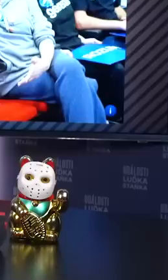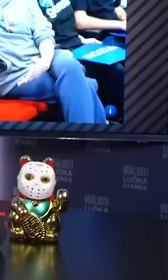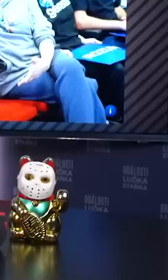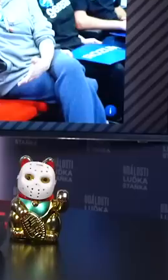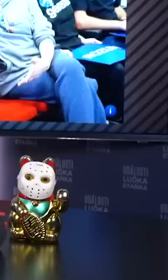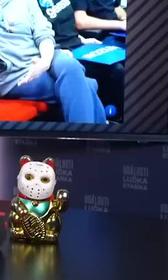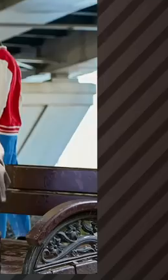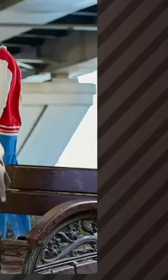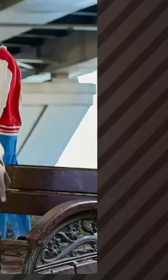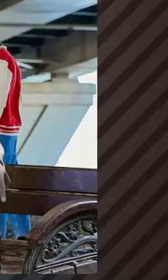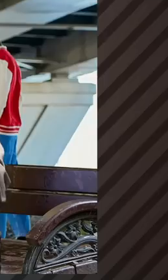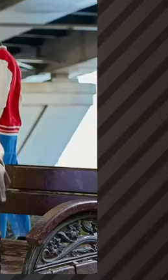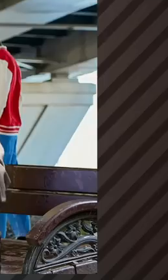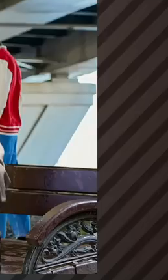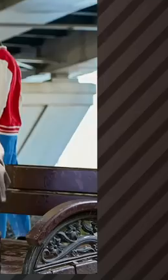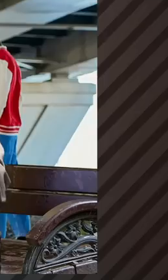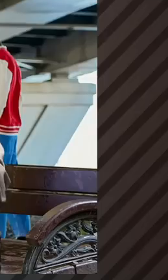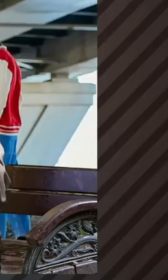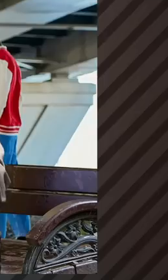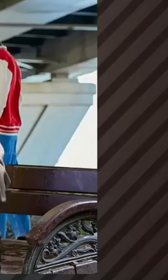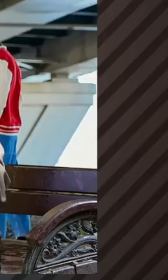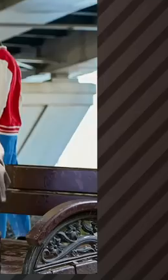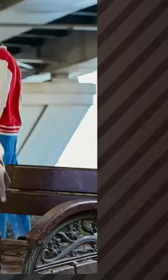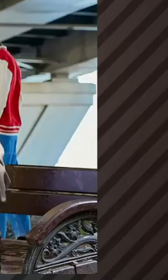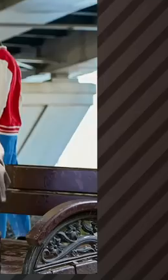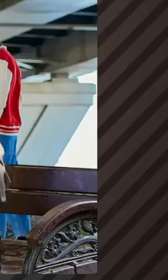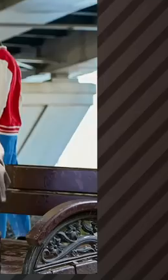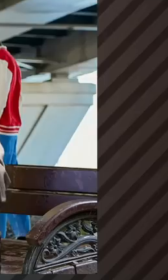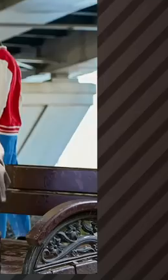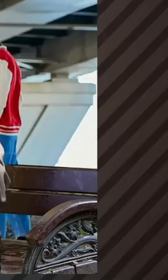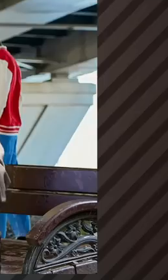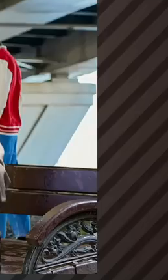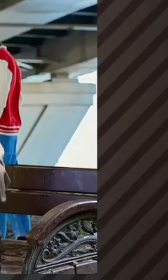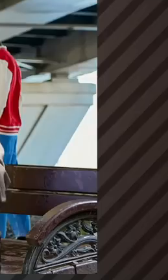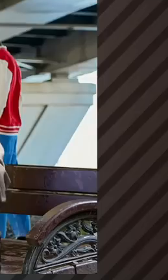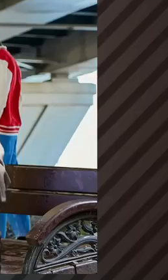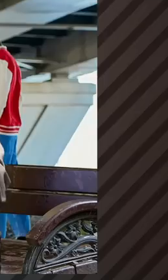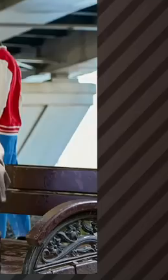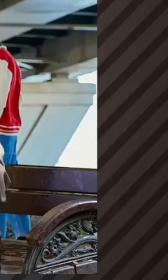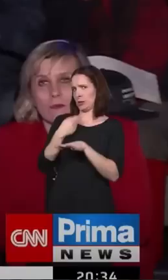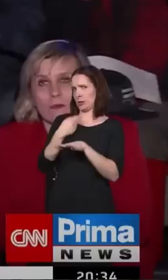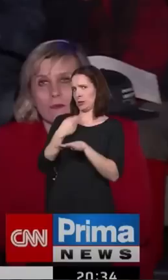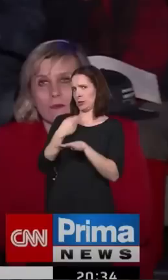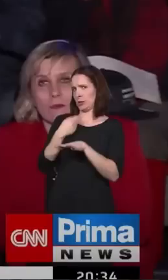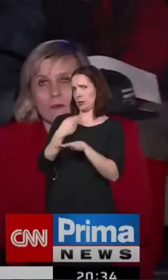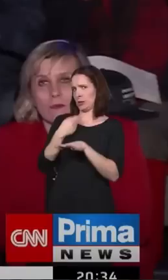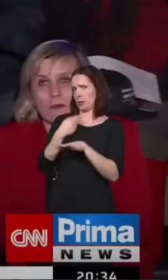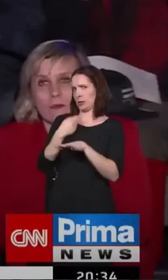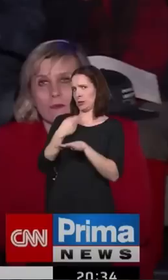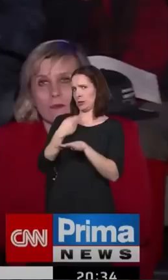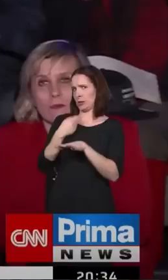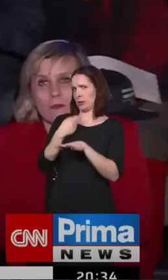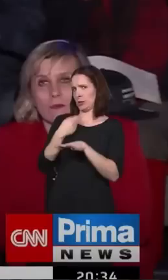Ale Holubová v tomhle klidně mohla do nějakého hůdu. Ale pořád to bylo výrazně lepší než ten Dream Team,